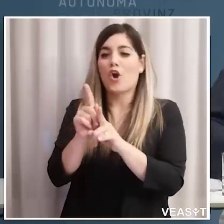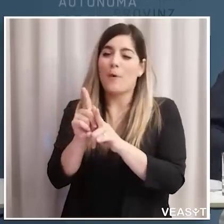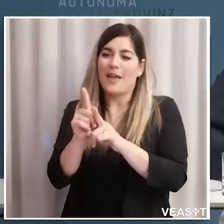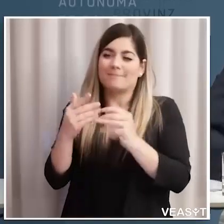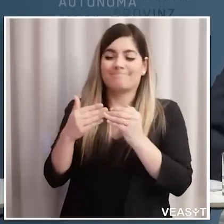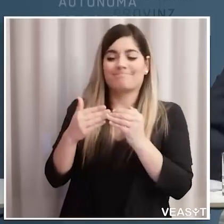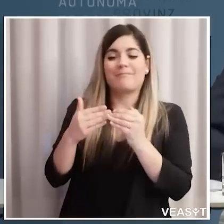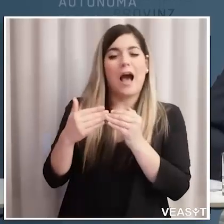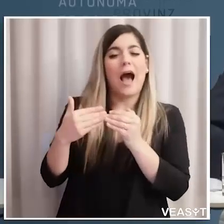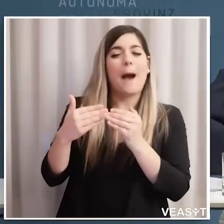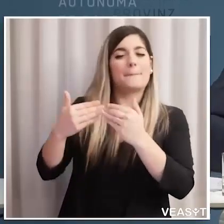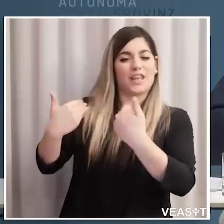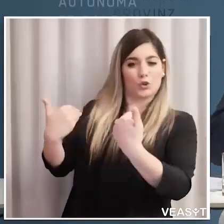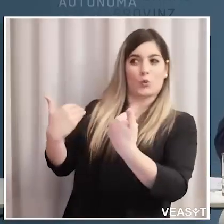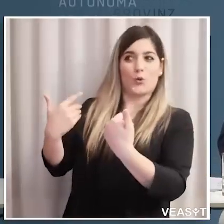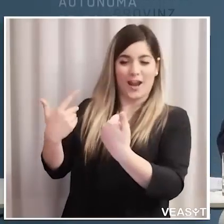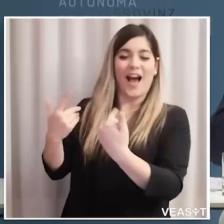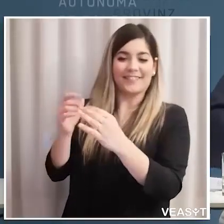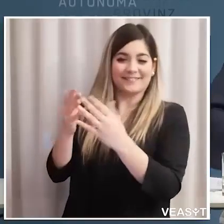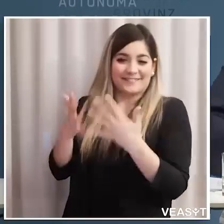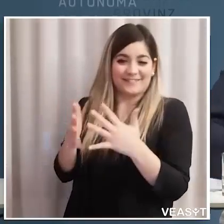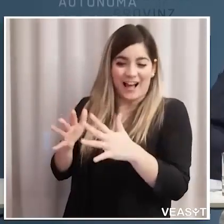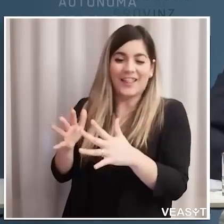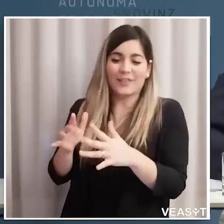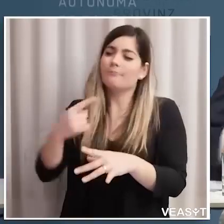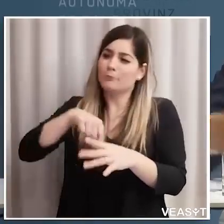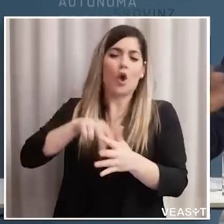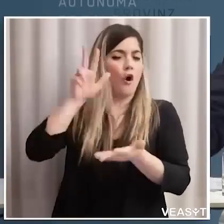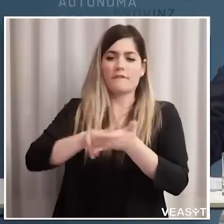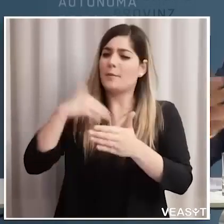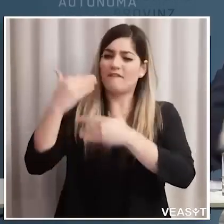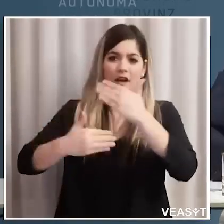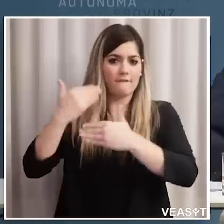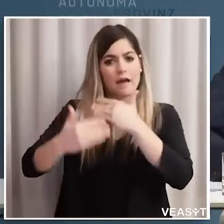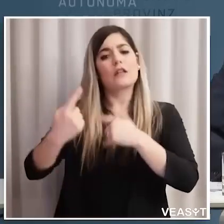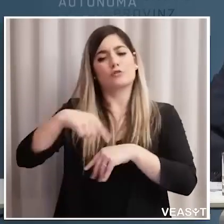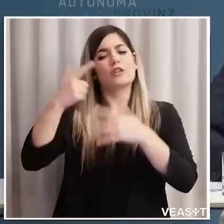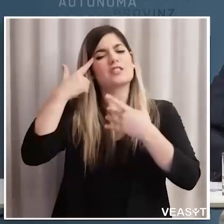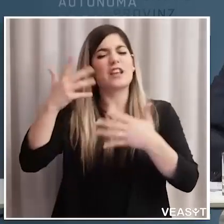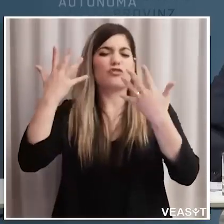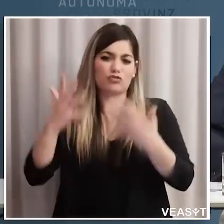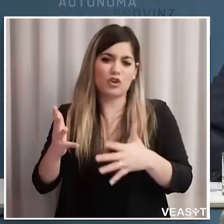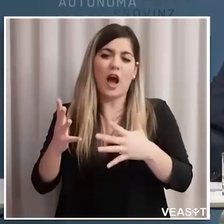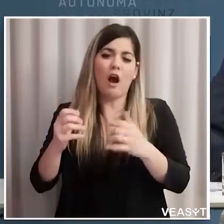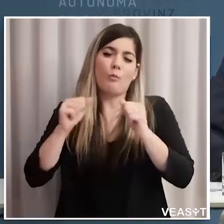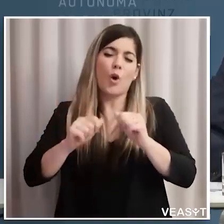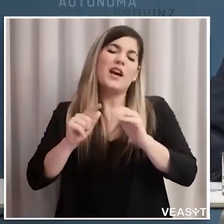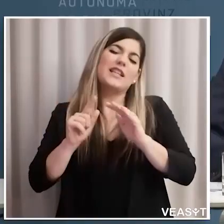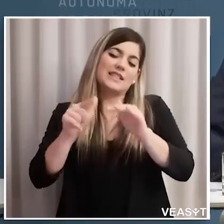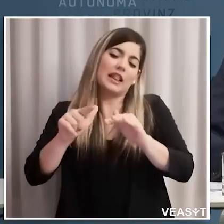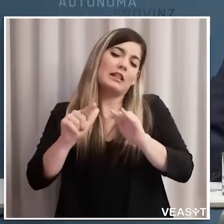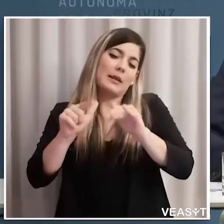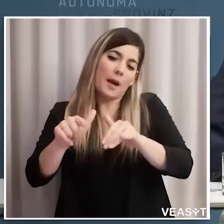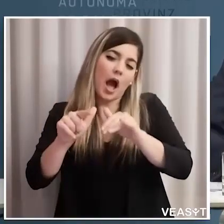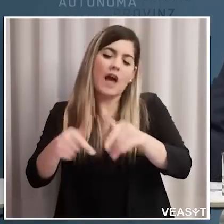di apripista per questa cosa qua. Noi confermiamo la nostra linea e sappiamo già oggi che magari fra qualche